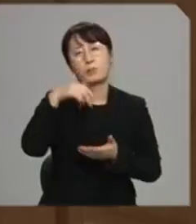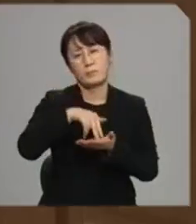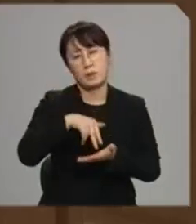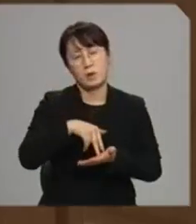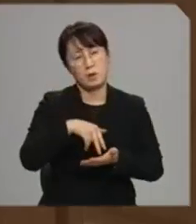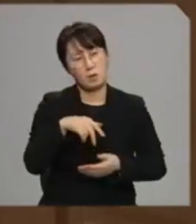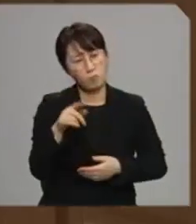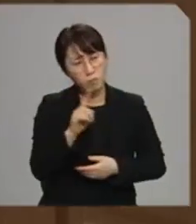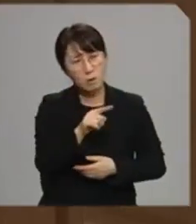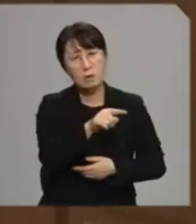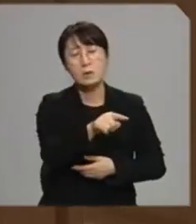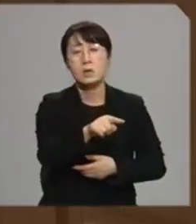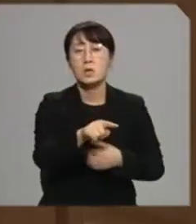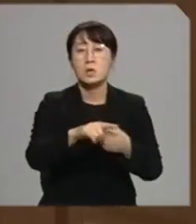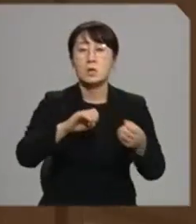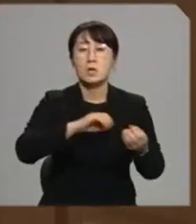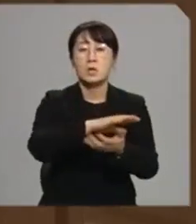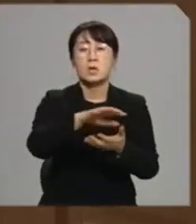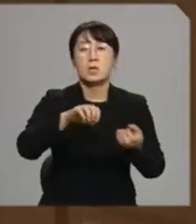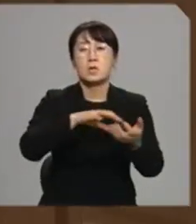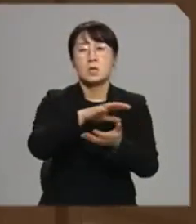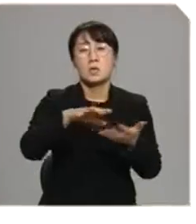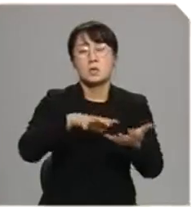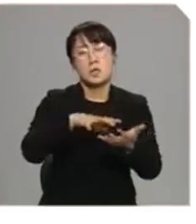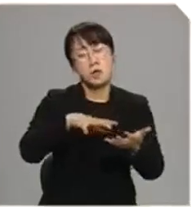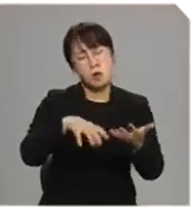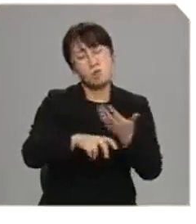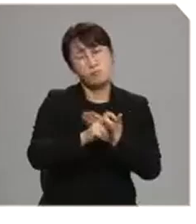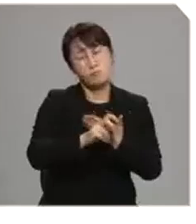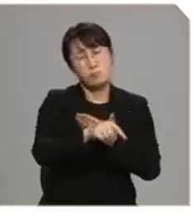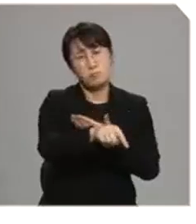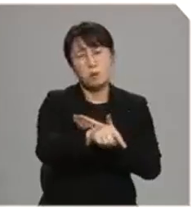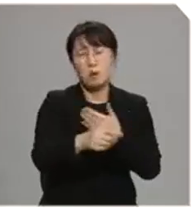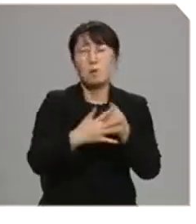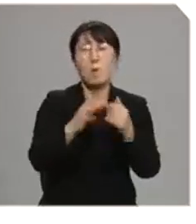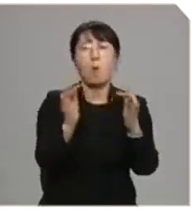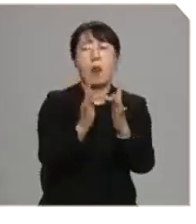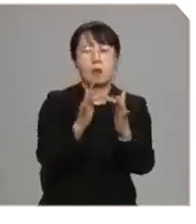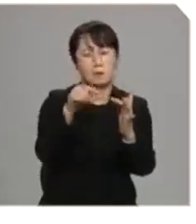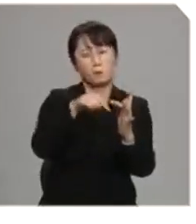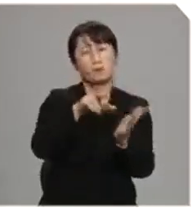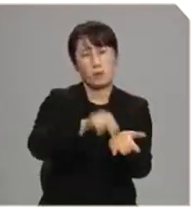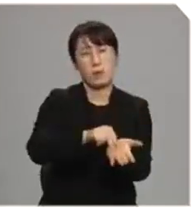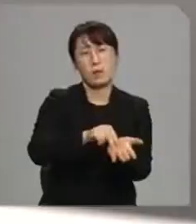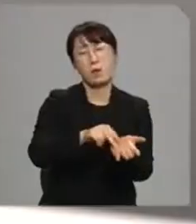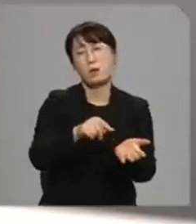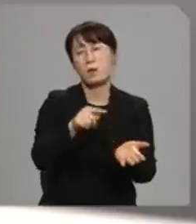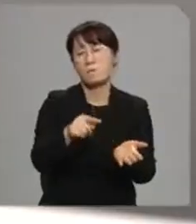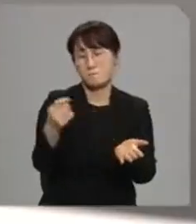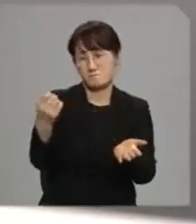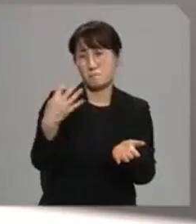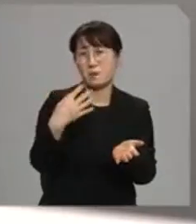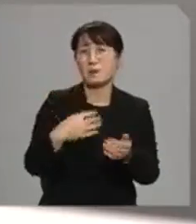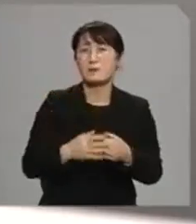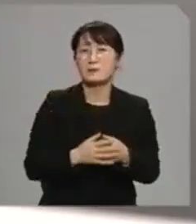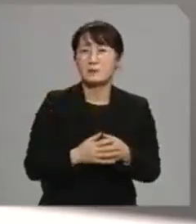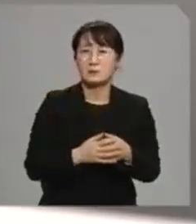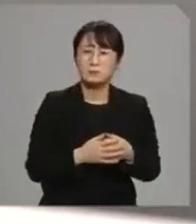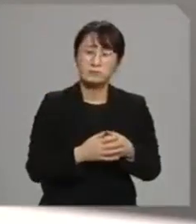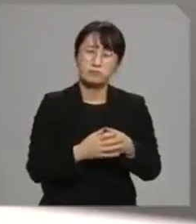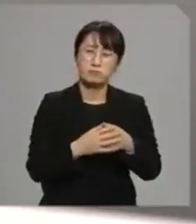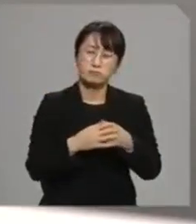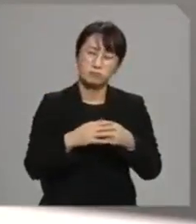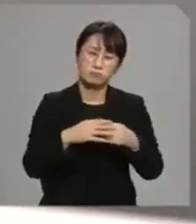무법지대나 다름없는 온라인 환경이 가장 큰 문제라고 우려합니다 아이가 가고 없는데